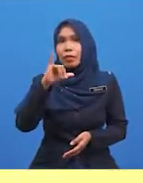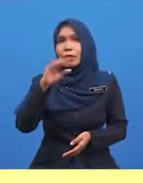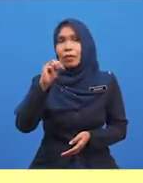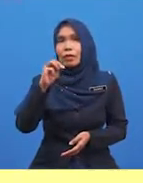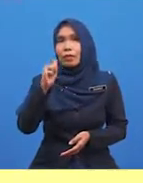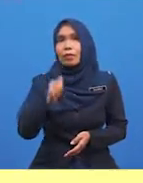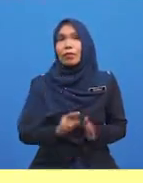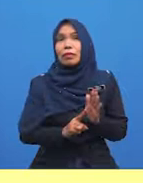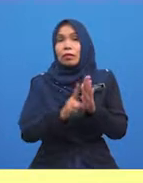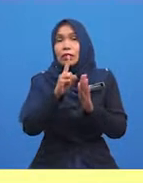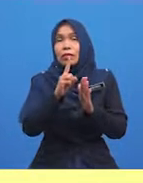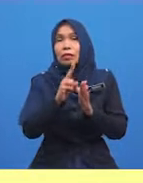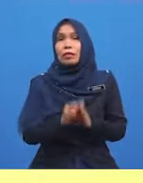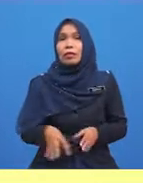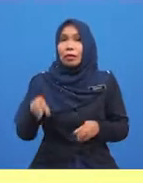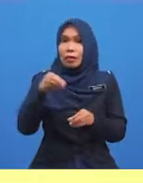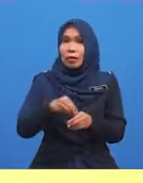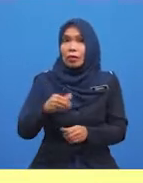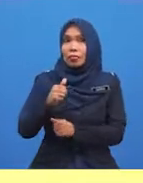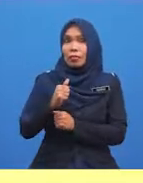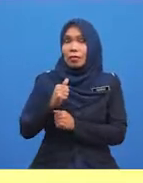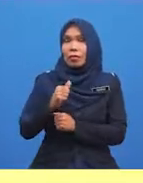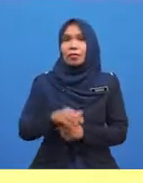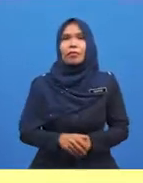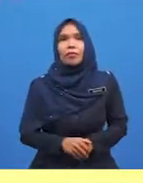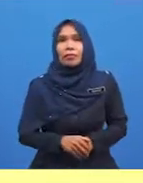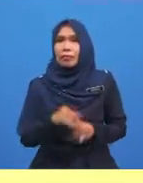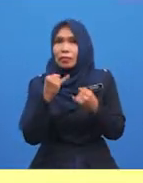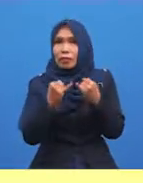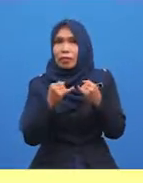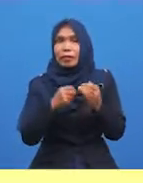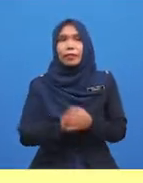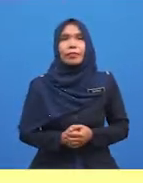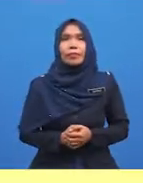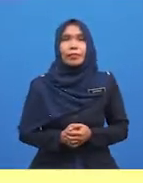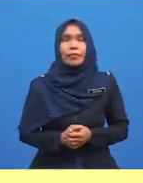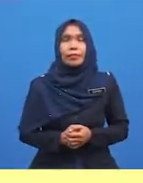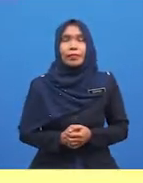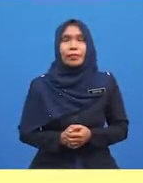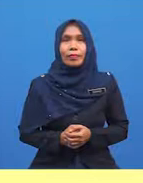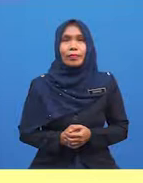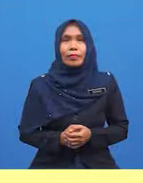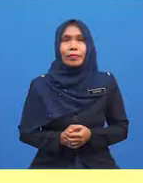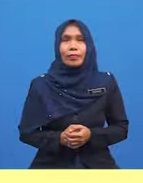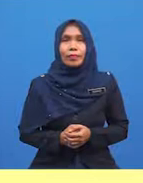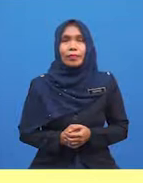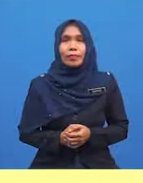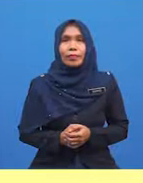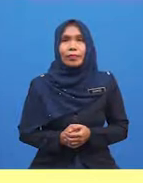tanggungjawab yang di-Pertuan Agong yang keenam. Dan akhir sekali, yang